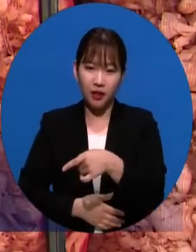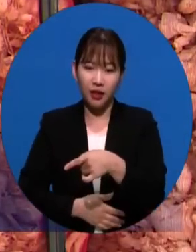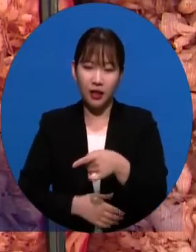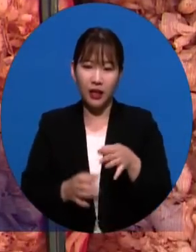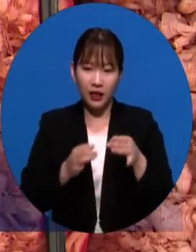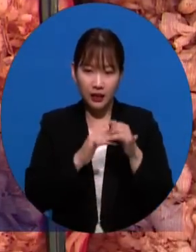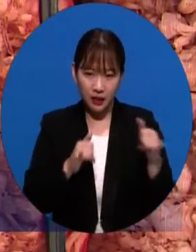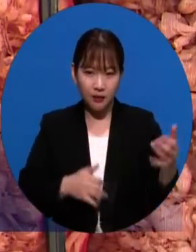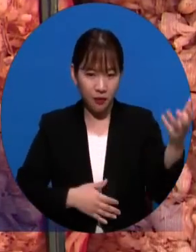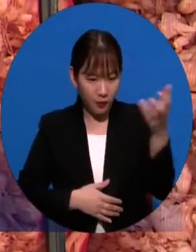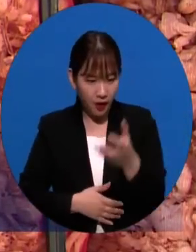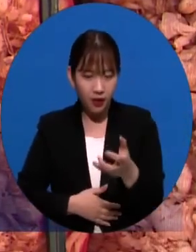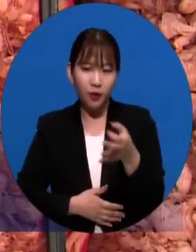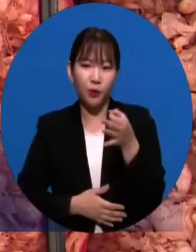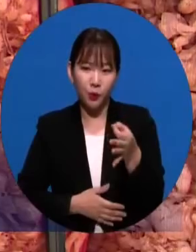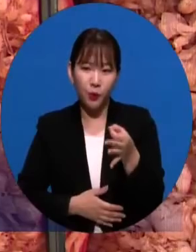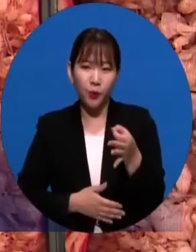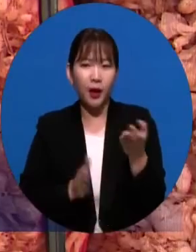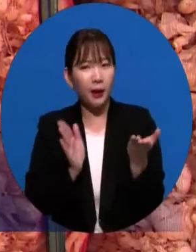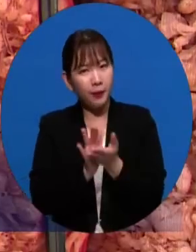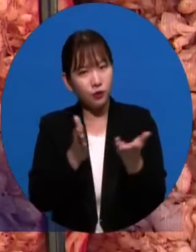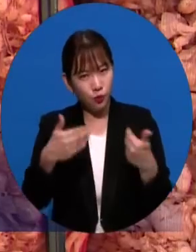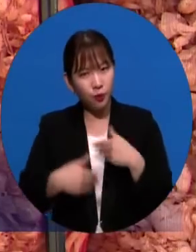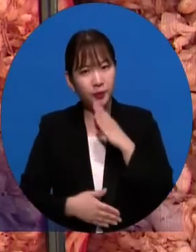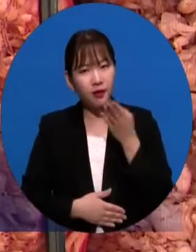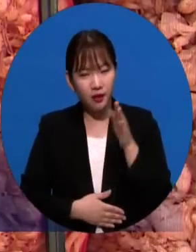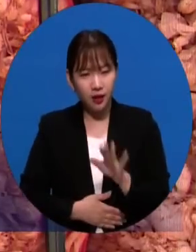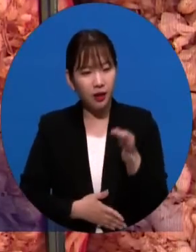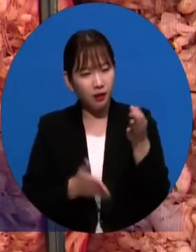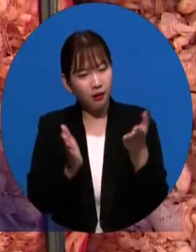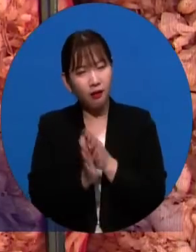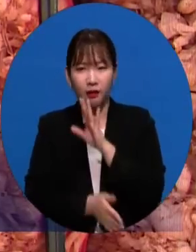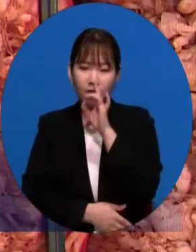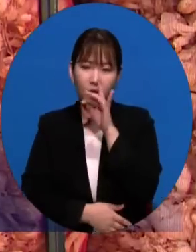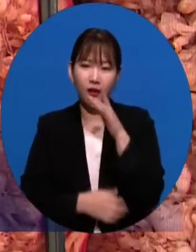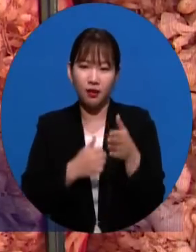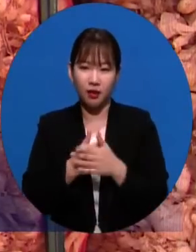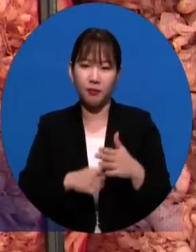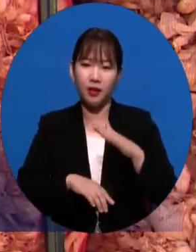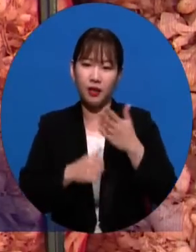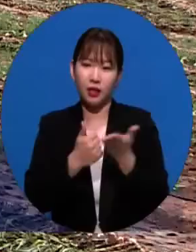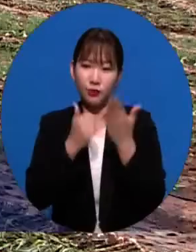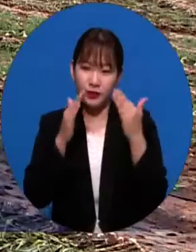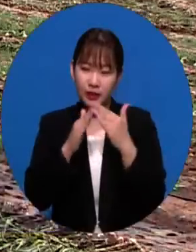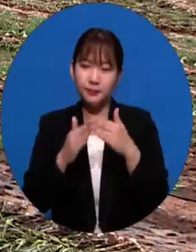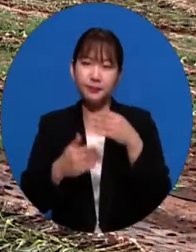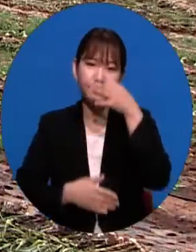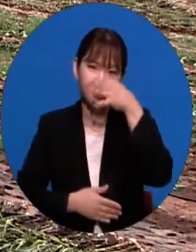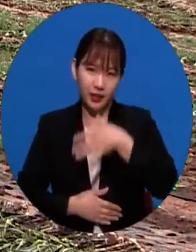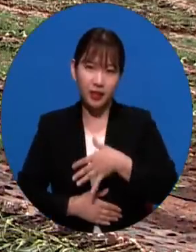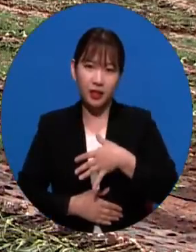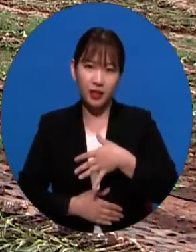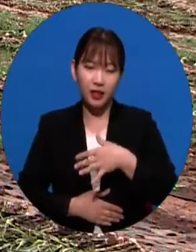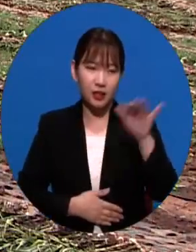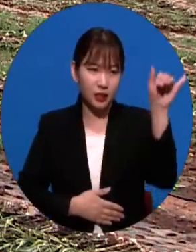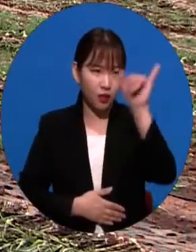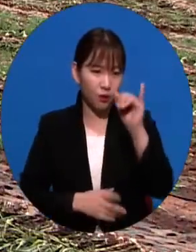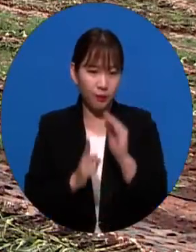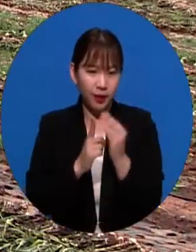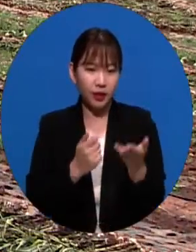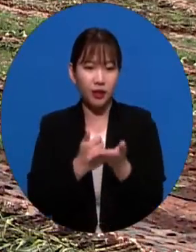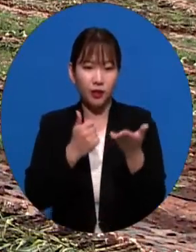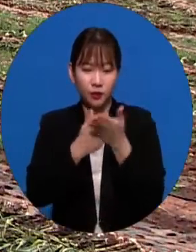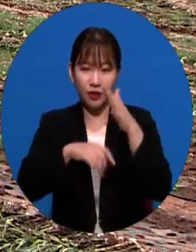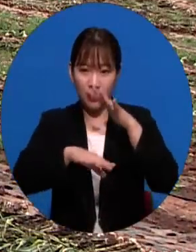상인들이 들어와서 좀 가격이 형성에 대한 농가들이 힘들어하는 전국 마늘